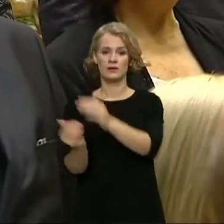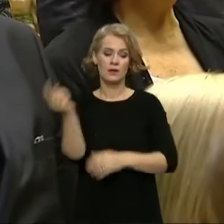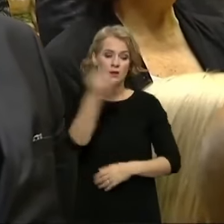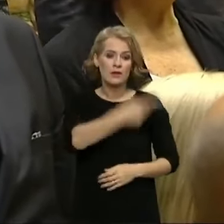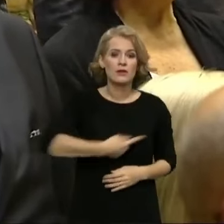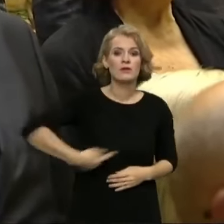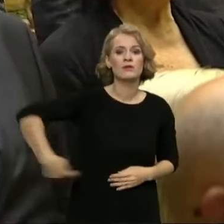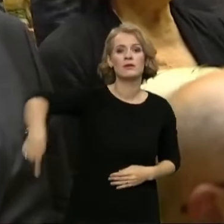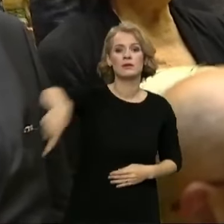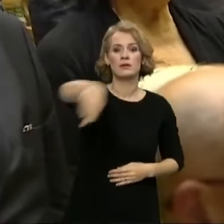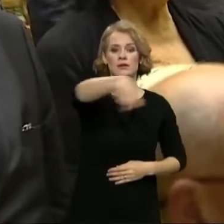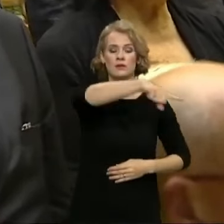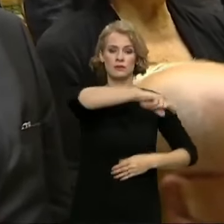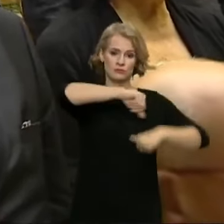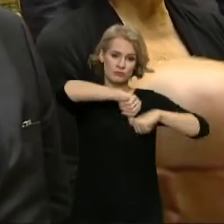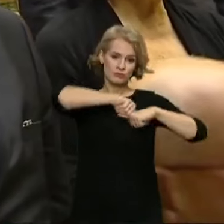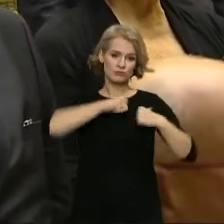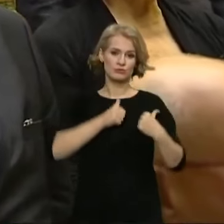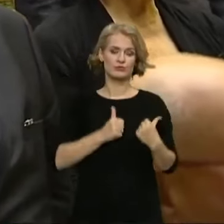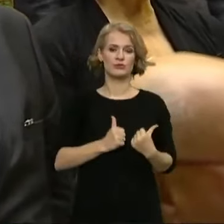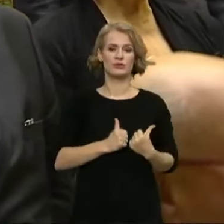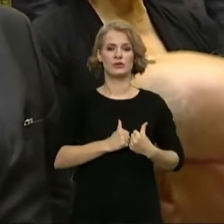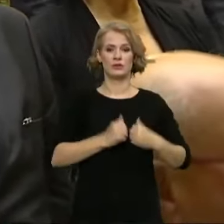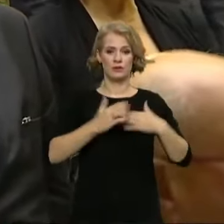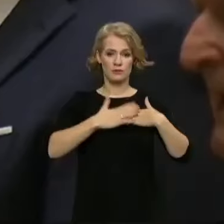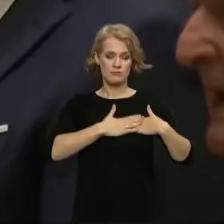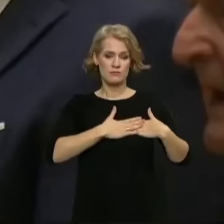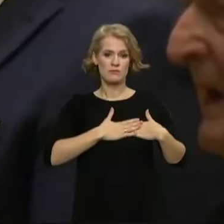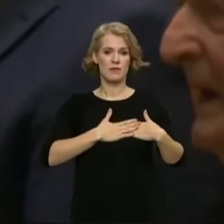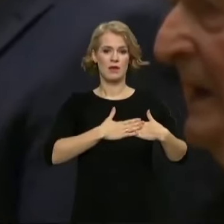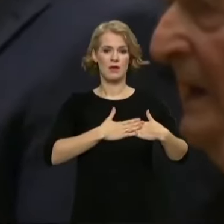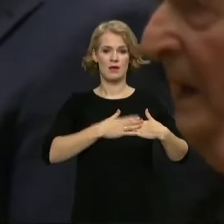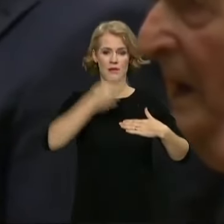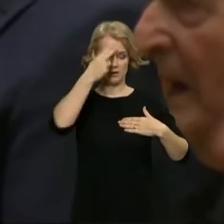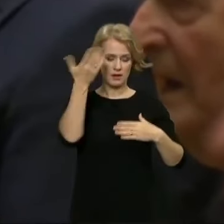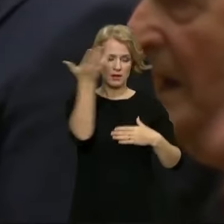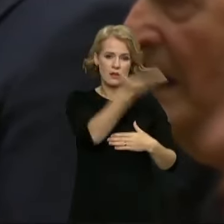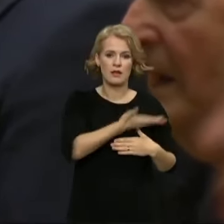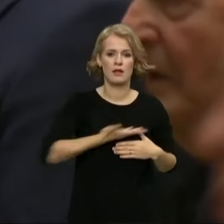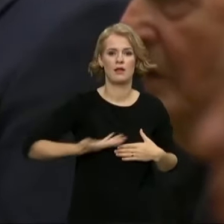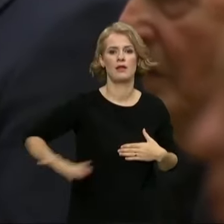tyd tegul meilė